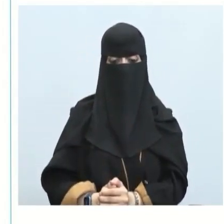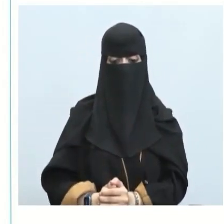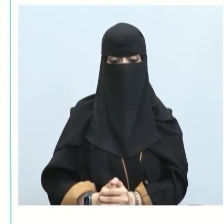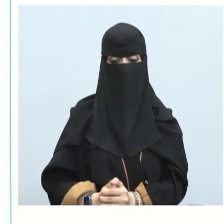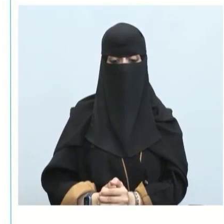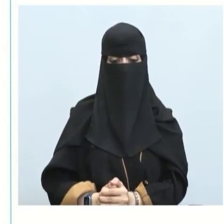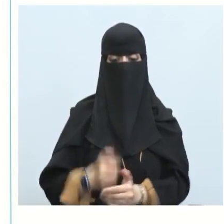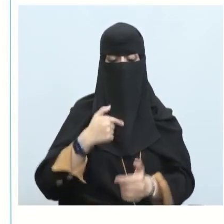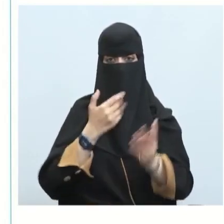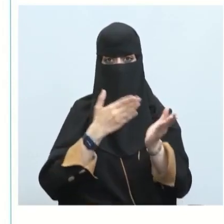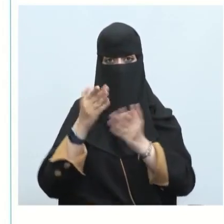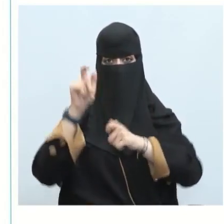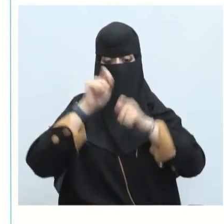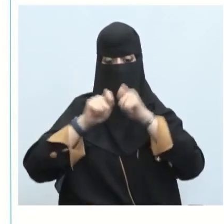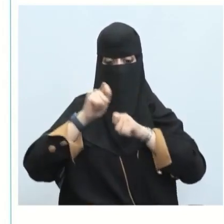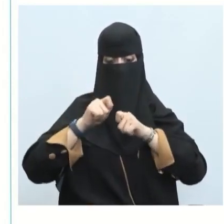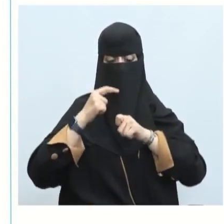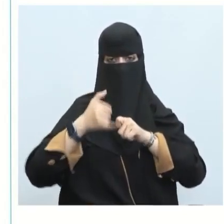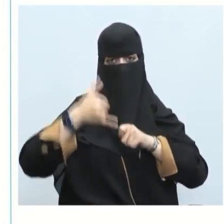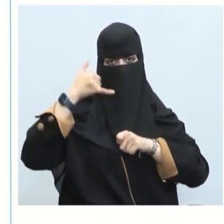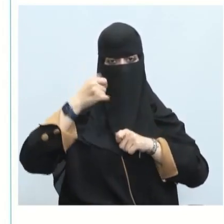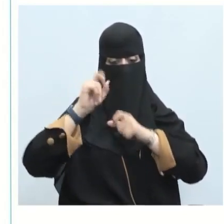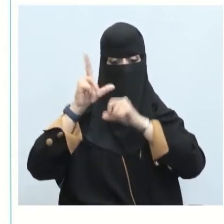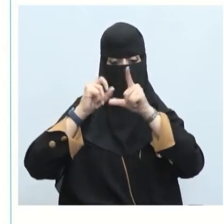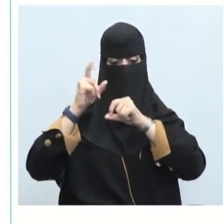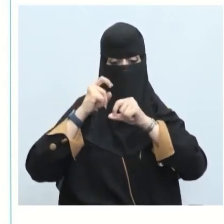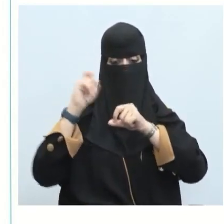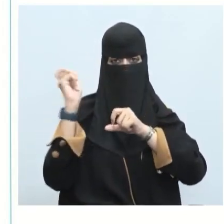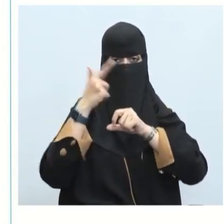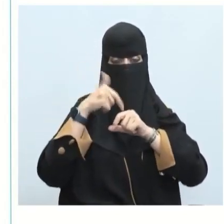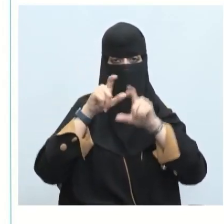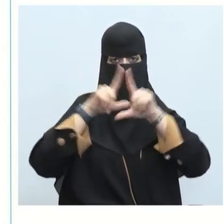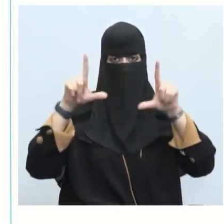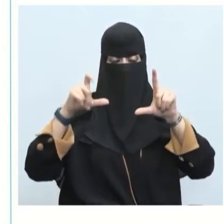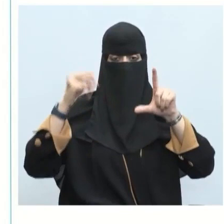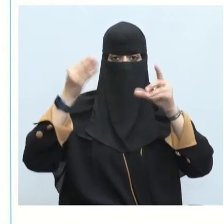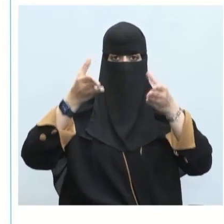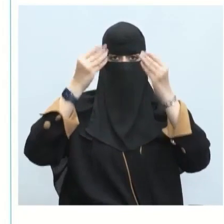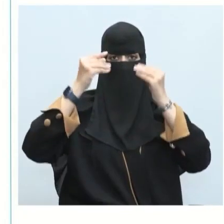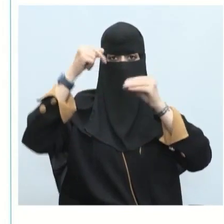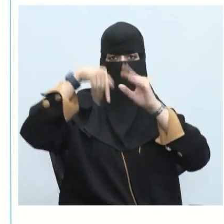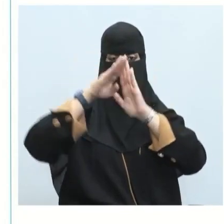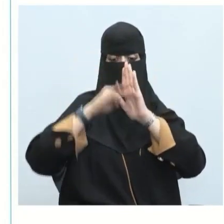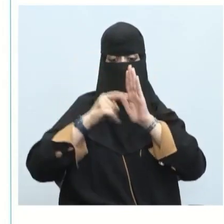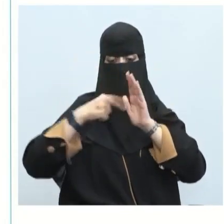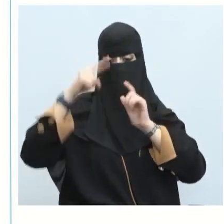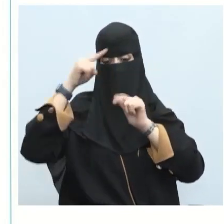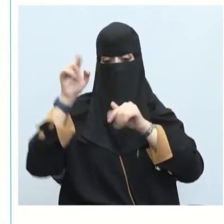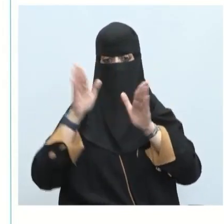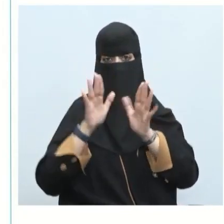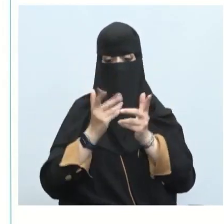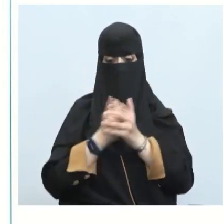الافتراضيه وتتيح للمستخدمين اتصالا الكترونيا سريعا لعرض المحتوى مثل ماذا